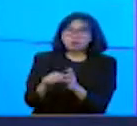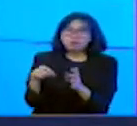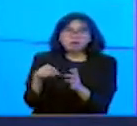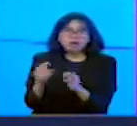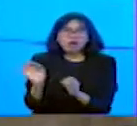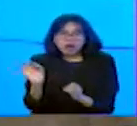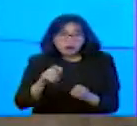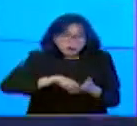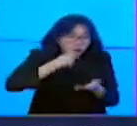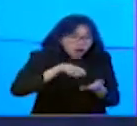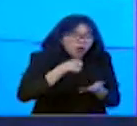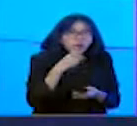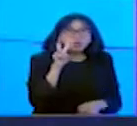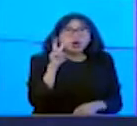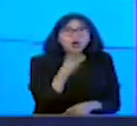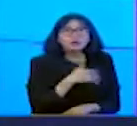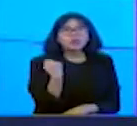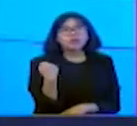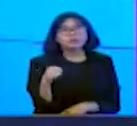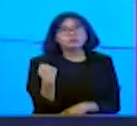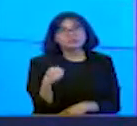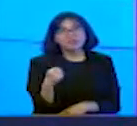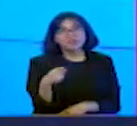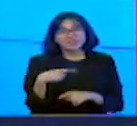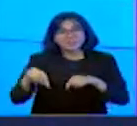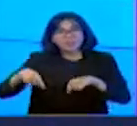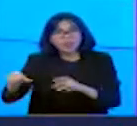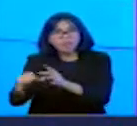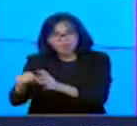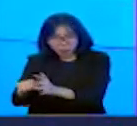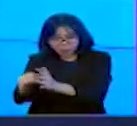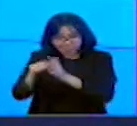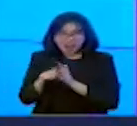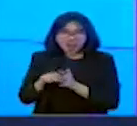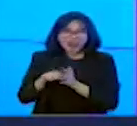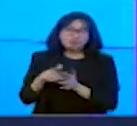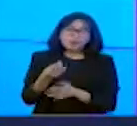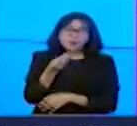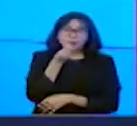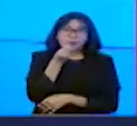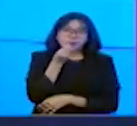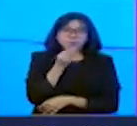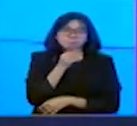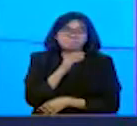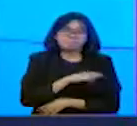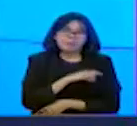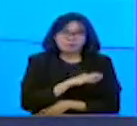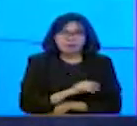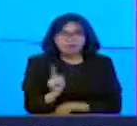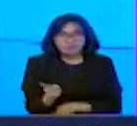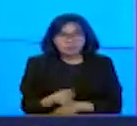hari. Jadi ada bantuan kayak begini, ya manfaatnya ya begini bisa makan.